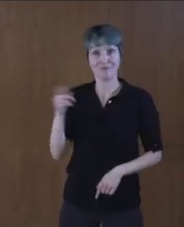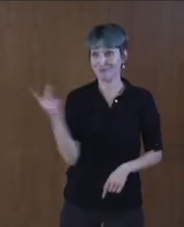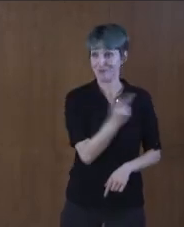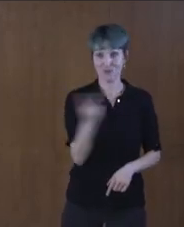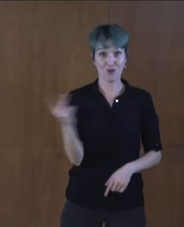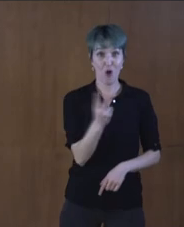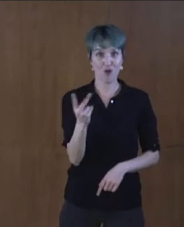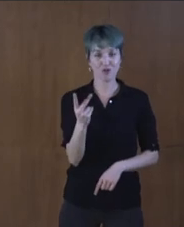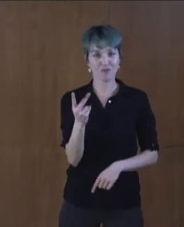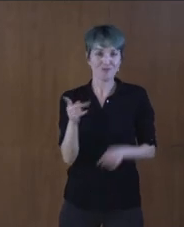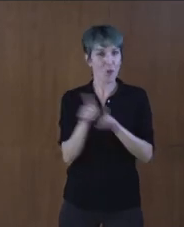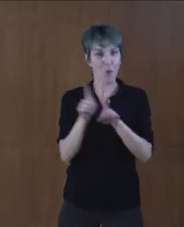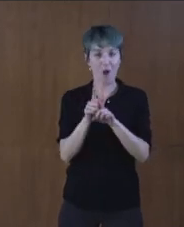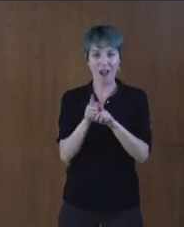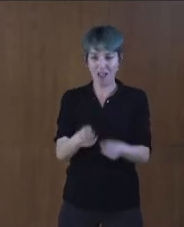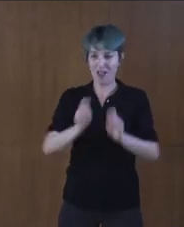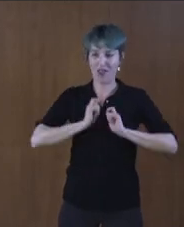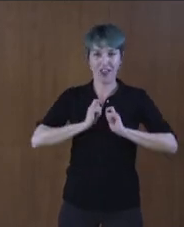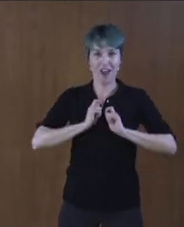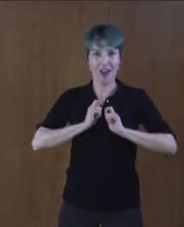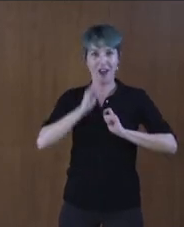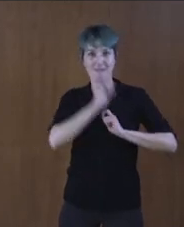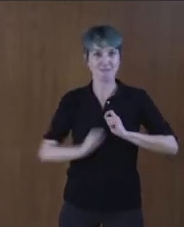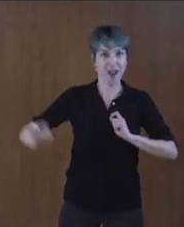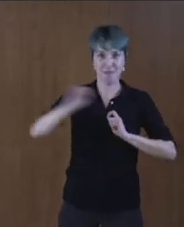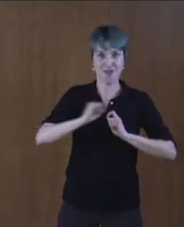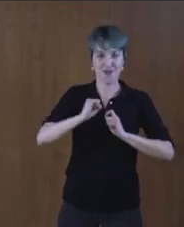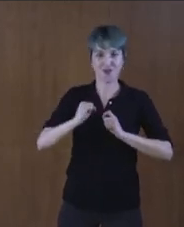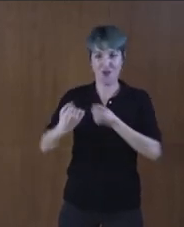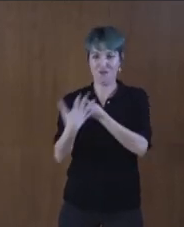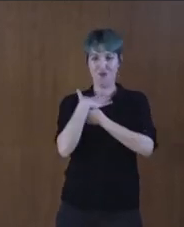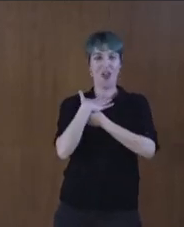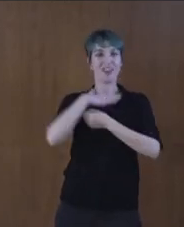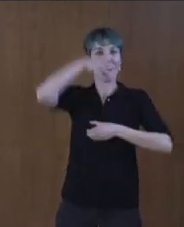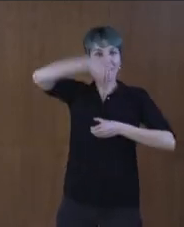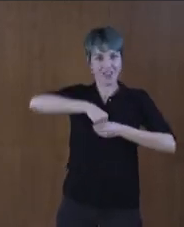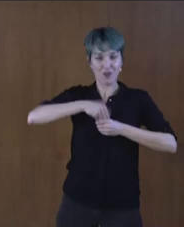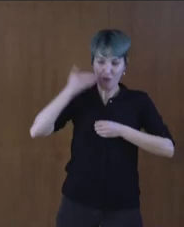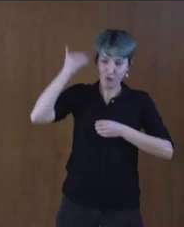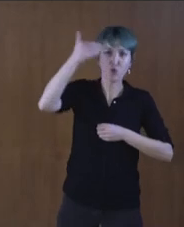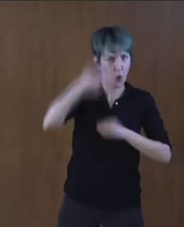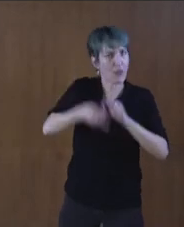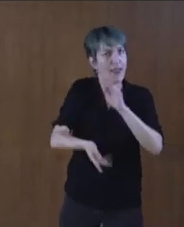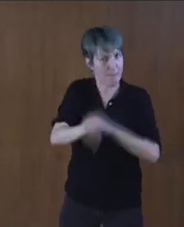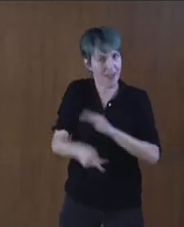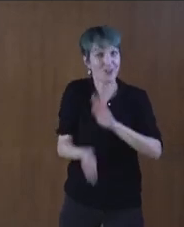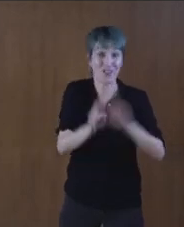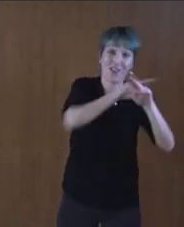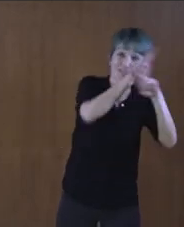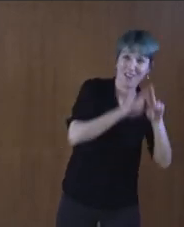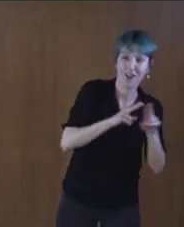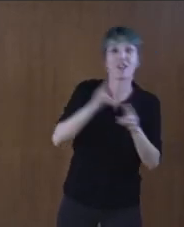misteris d'efectes miraculosos i s'esbossen feliçment en el nostre avenir, com heu vist en